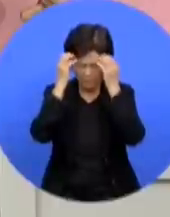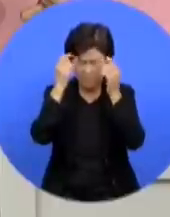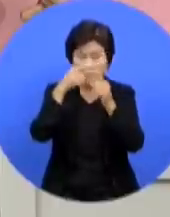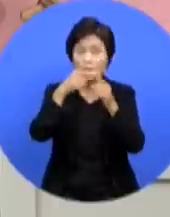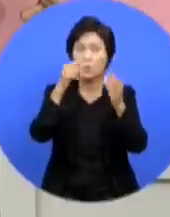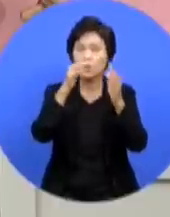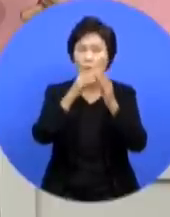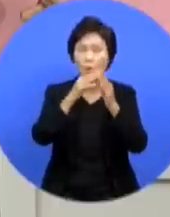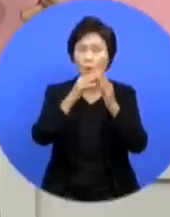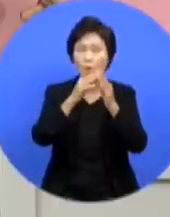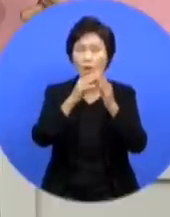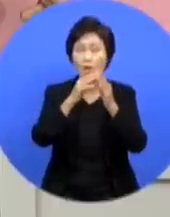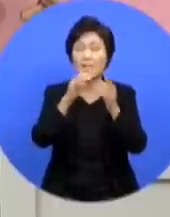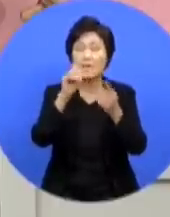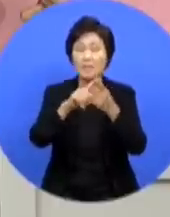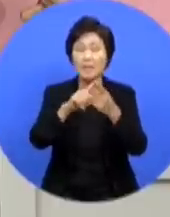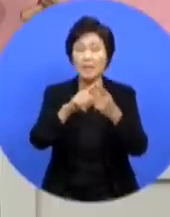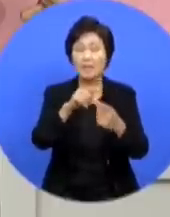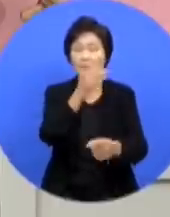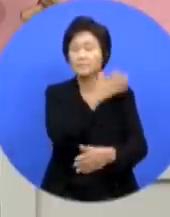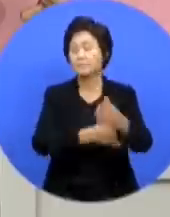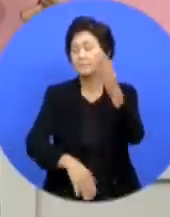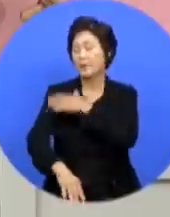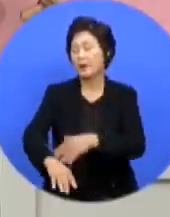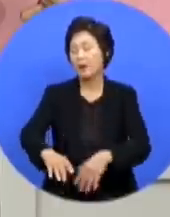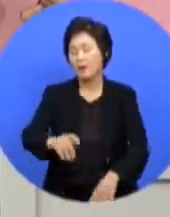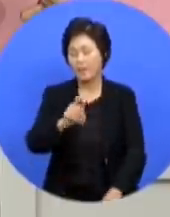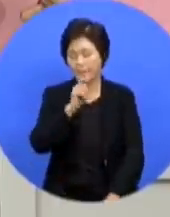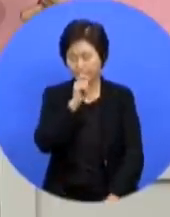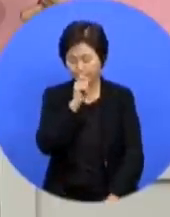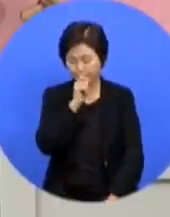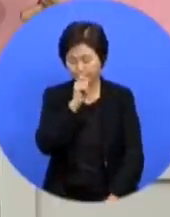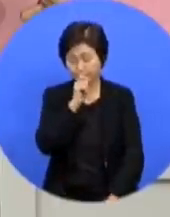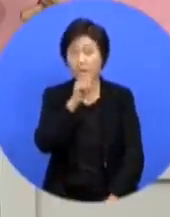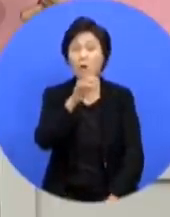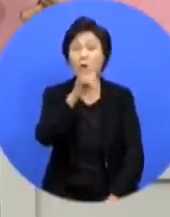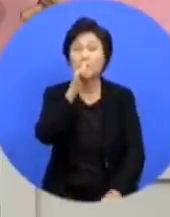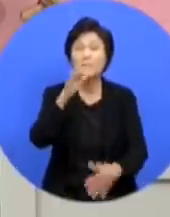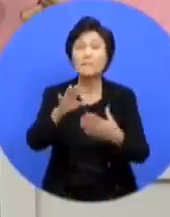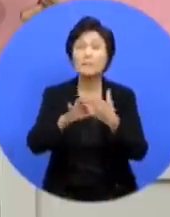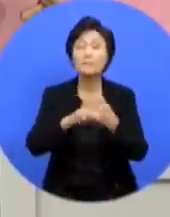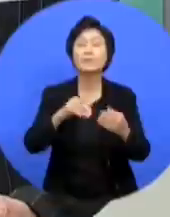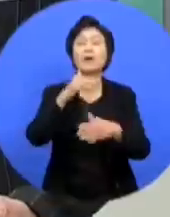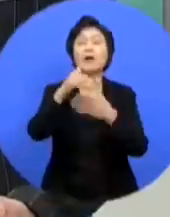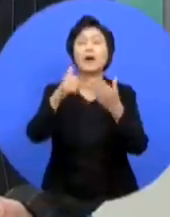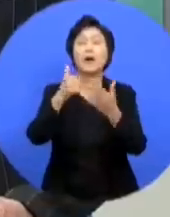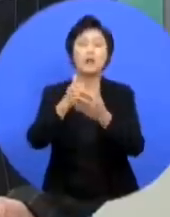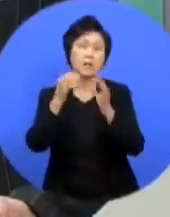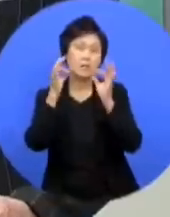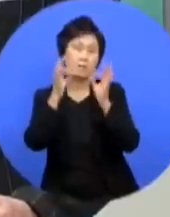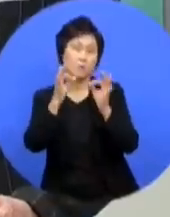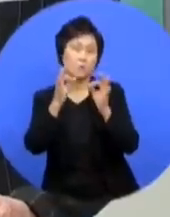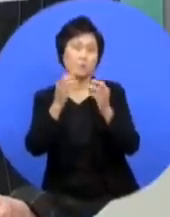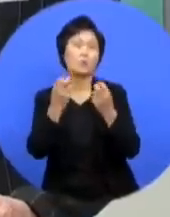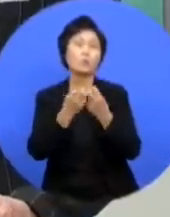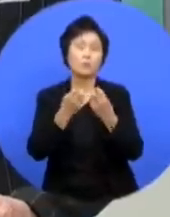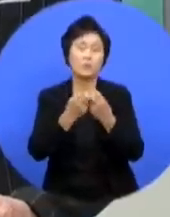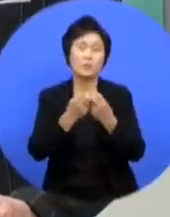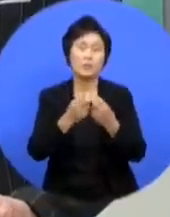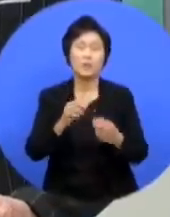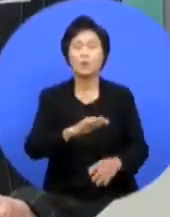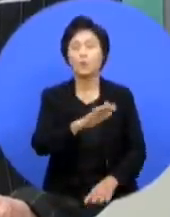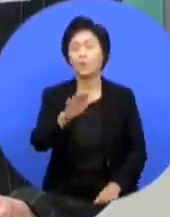외면하고 있다면은 그건 하나님 앞에서 우리의 수치요 부끄럽니다. 네. 이건 우리의 죄다. 그래서 저는